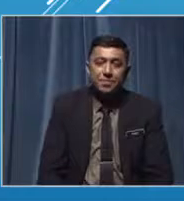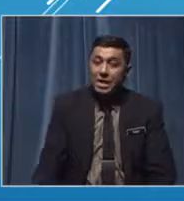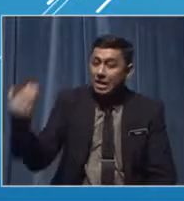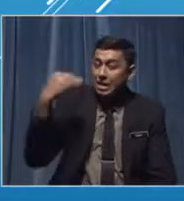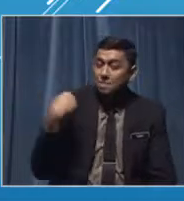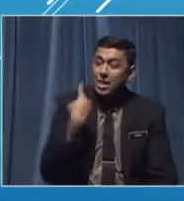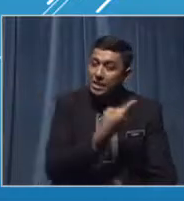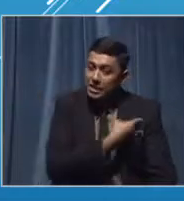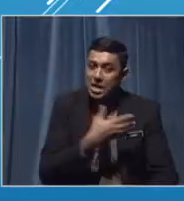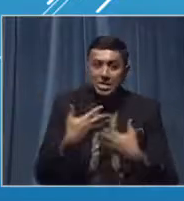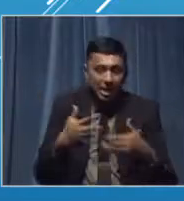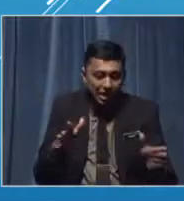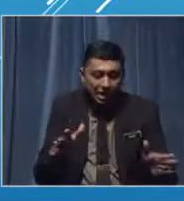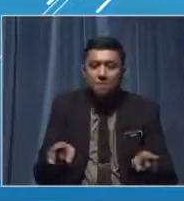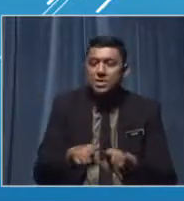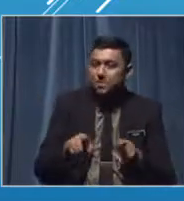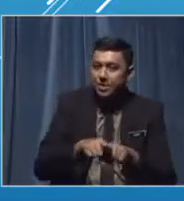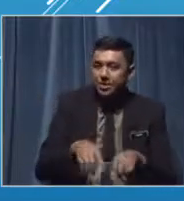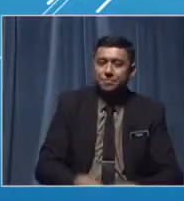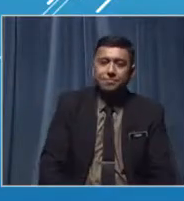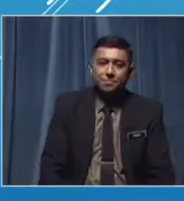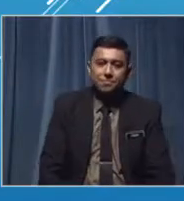Mari kita selesaikan bersama-sama.